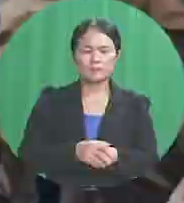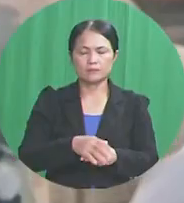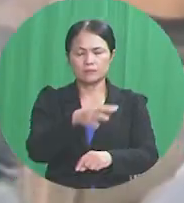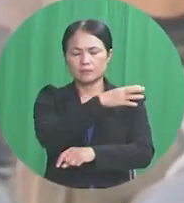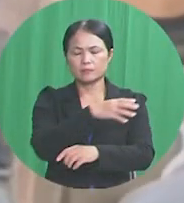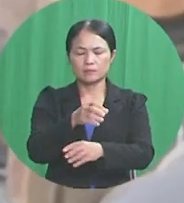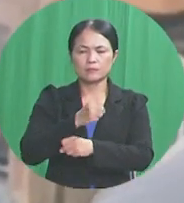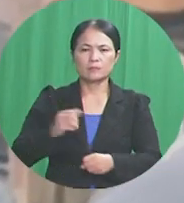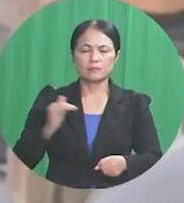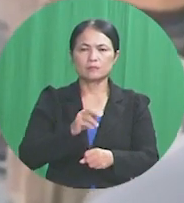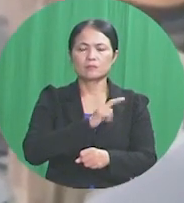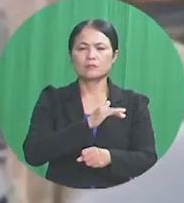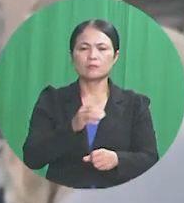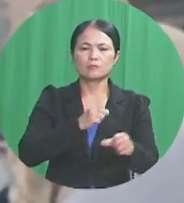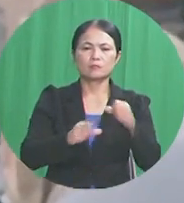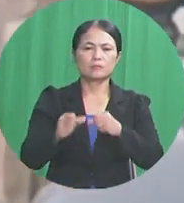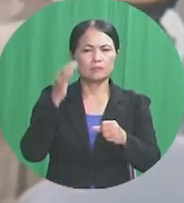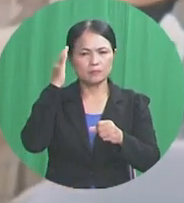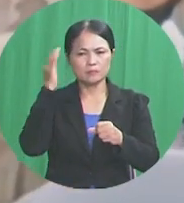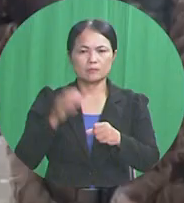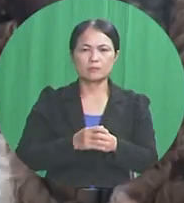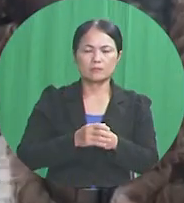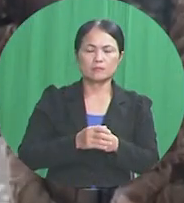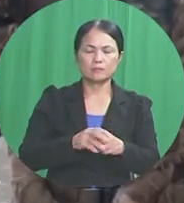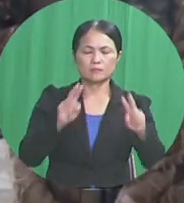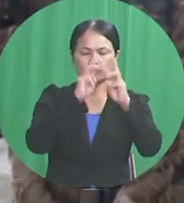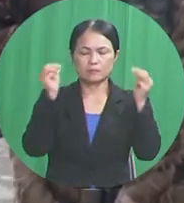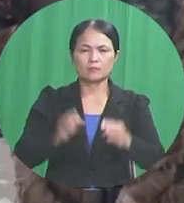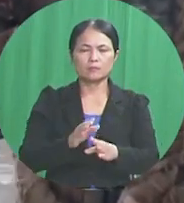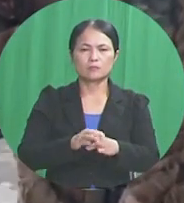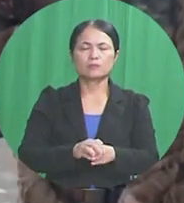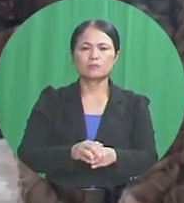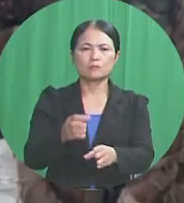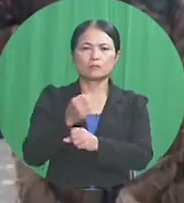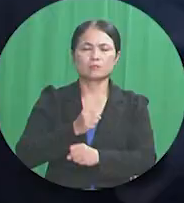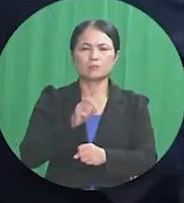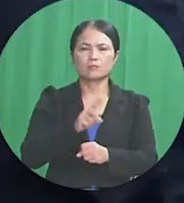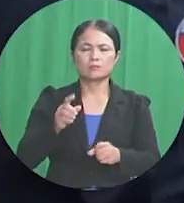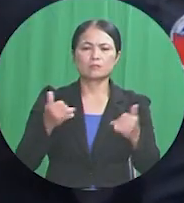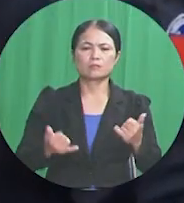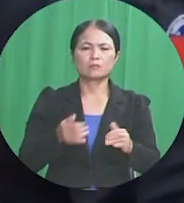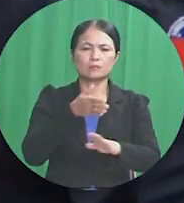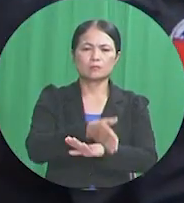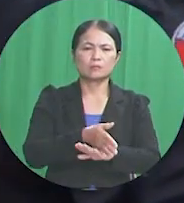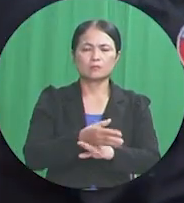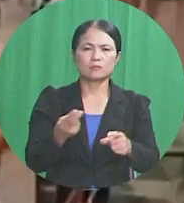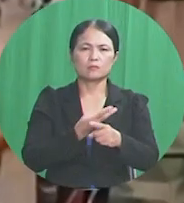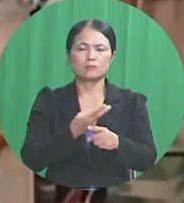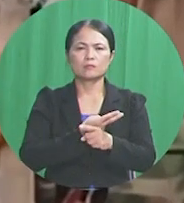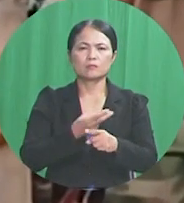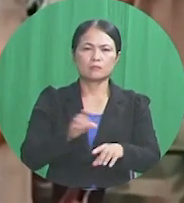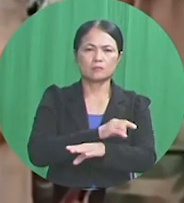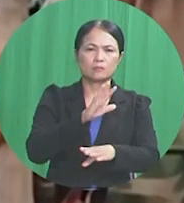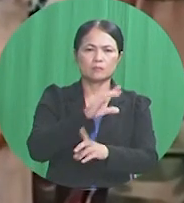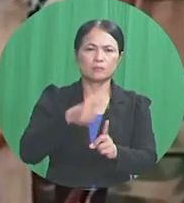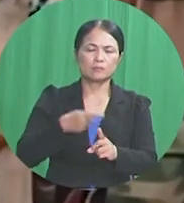ในไอซ็อกนูซานบานบรรทออ่อยดังได้ท่าเซคากามแวะกมองโดยจำนวนที่ดำมวยนี้ฉลองกับกาเวิร์กเวิร์นระยะเป